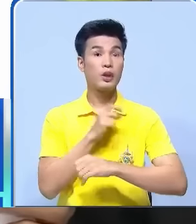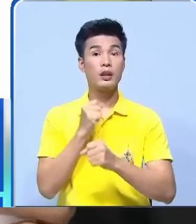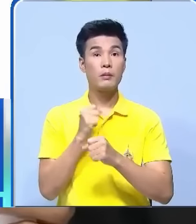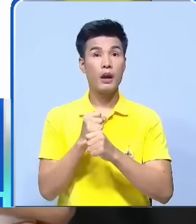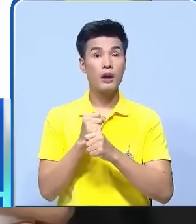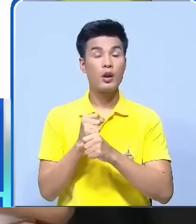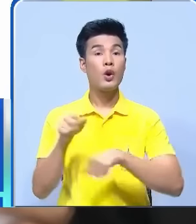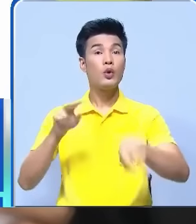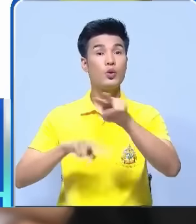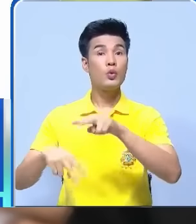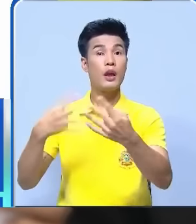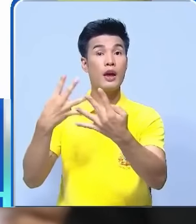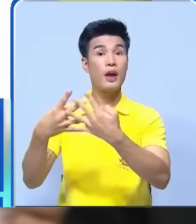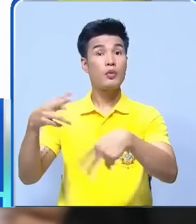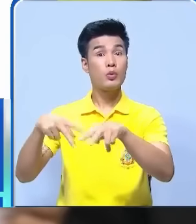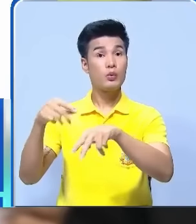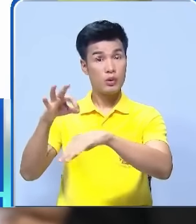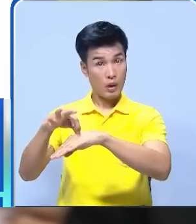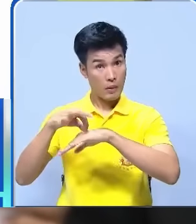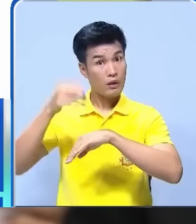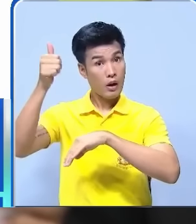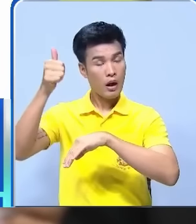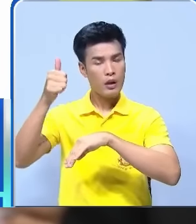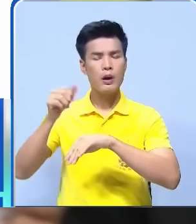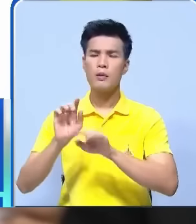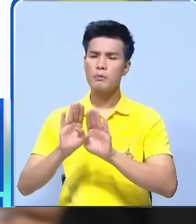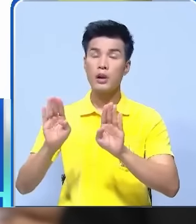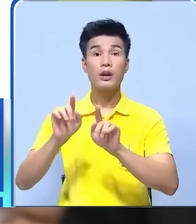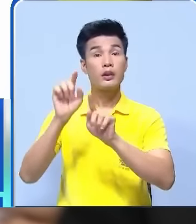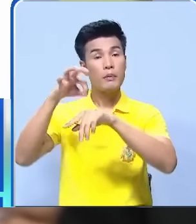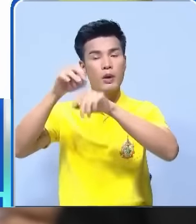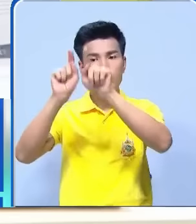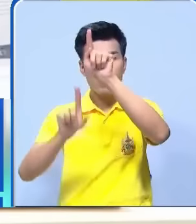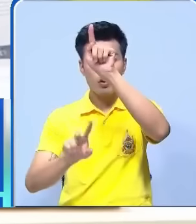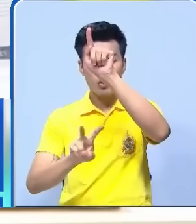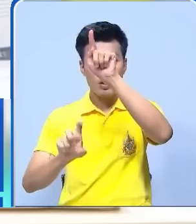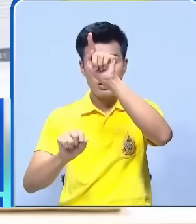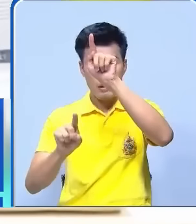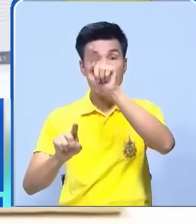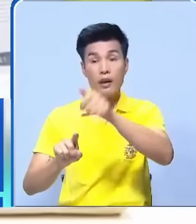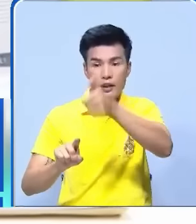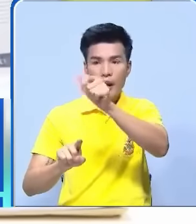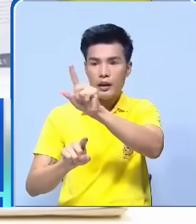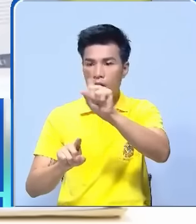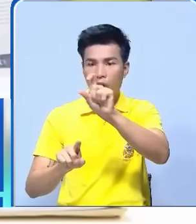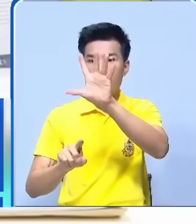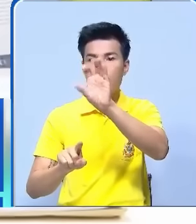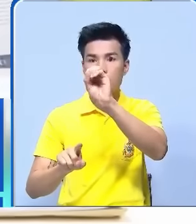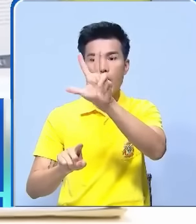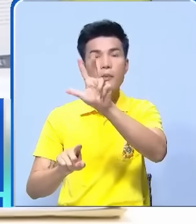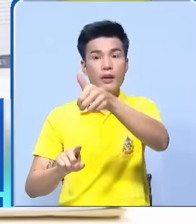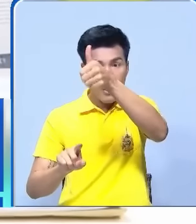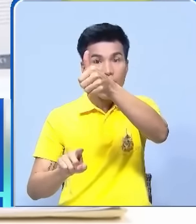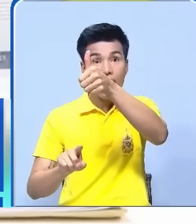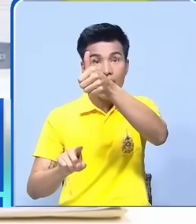องขังของกรมราชทัณฑ์เปิดมาทั้งหมด221อัตราเขาสอบได้ลำดับที่153คือเขาต้องได้ถูกต้องไหมฮะแล้ว